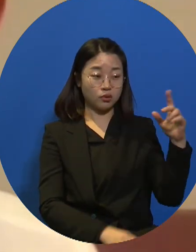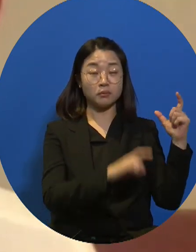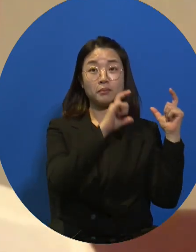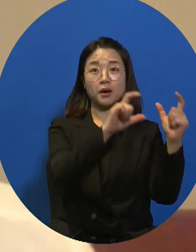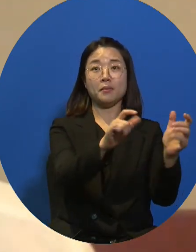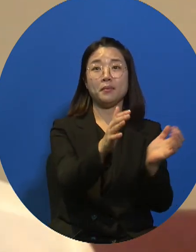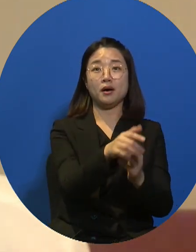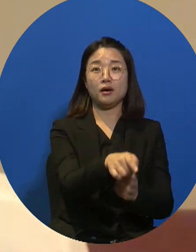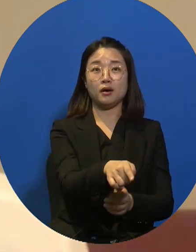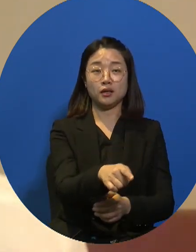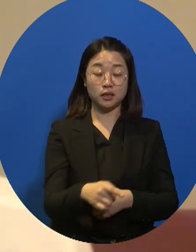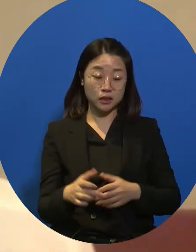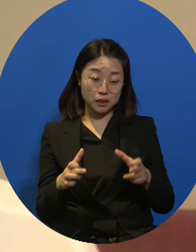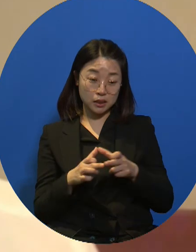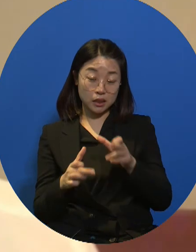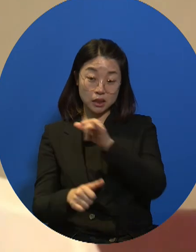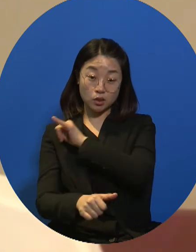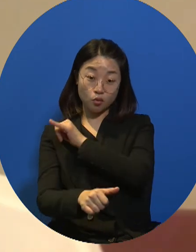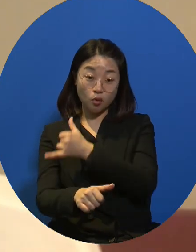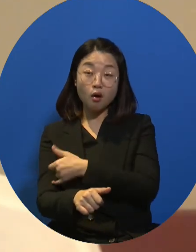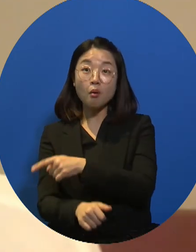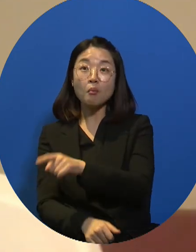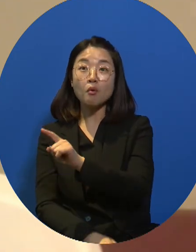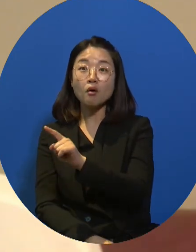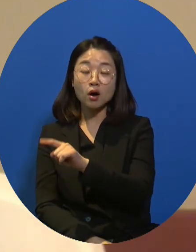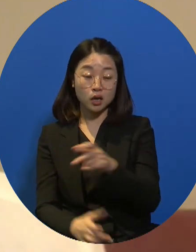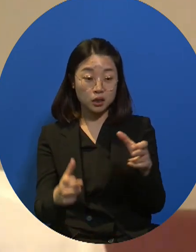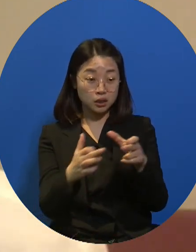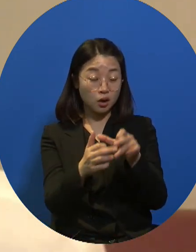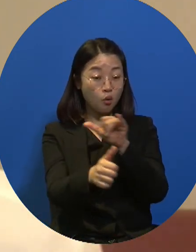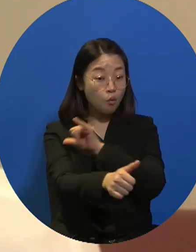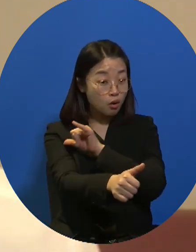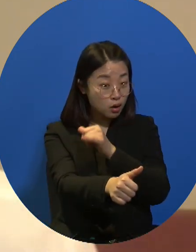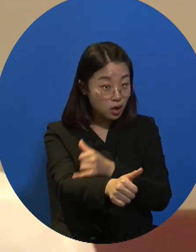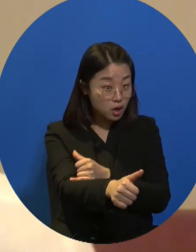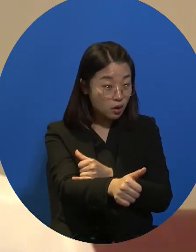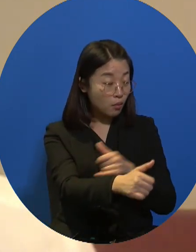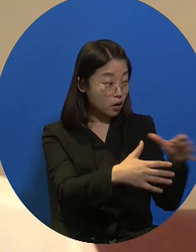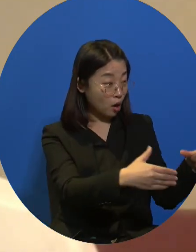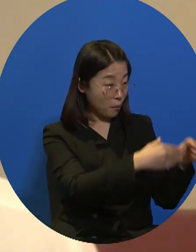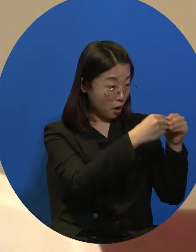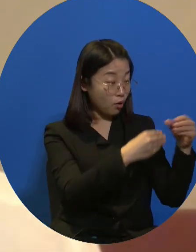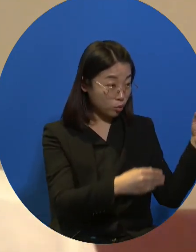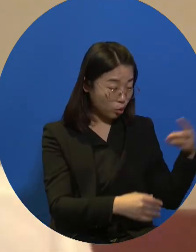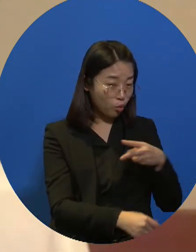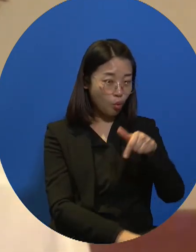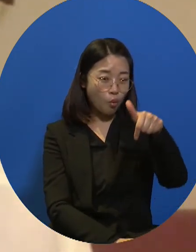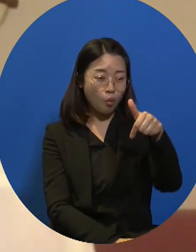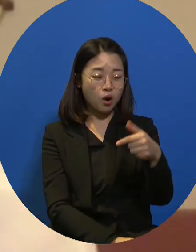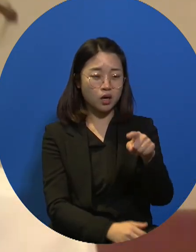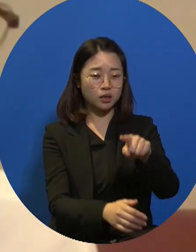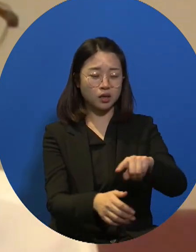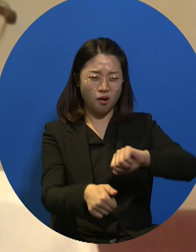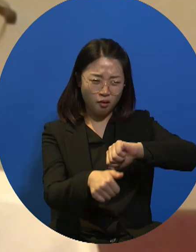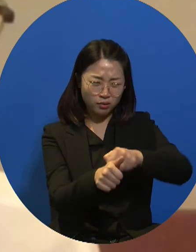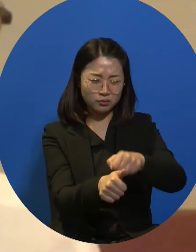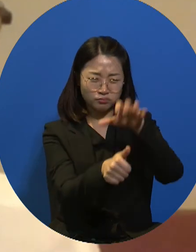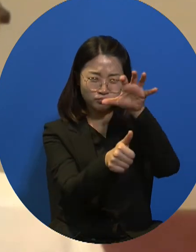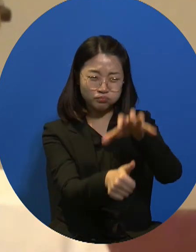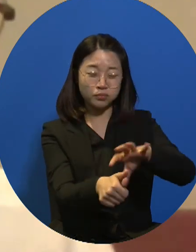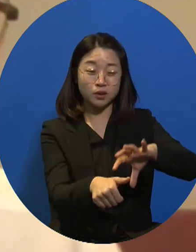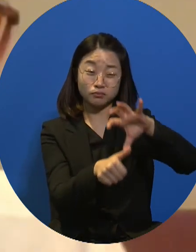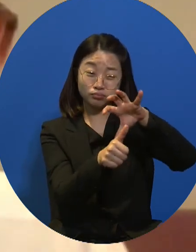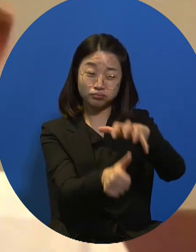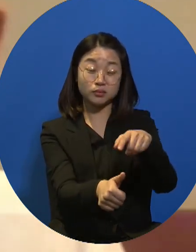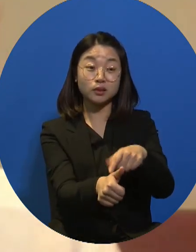생각합니다. 왜냐하면 장애인 인권이라는 것이 장애인 권리 관련된 협약뿐만 아니라 이렇게 고문 방지 협약과 같은 다른 협약의